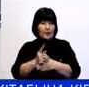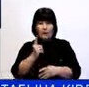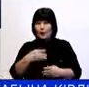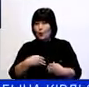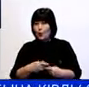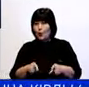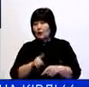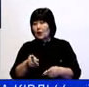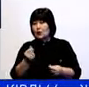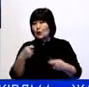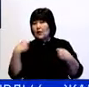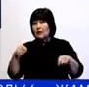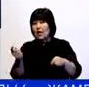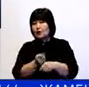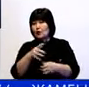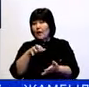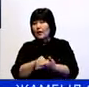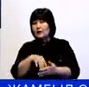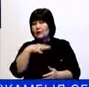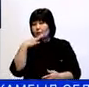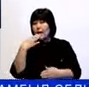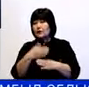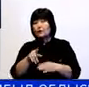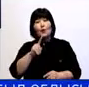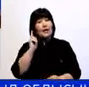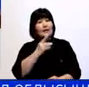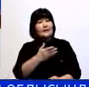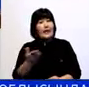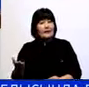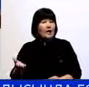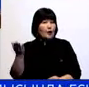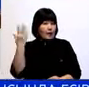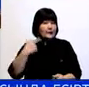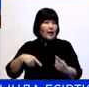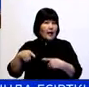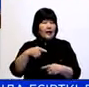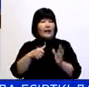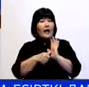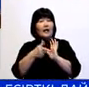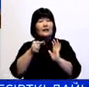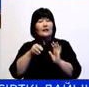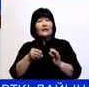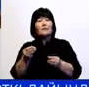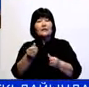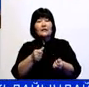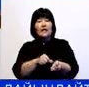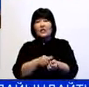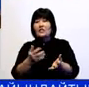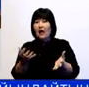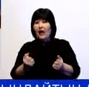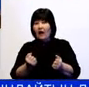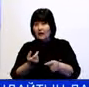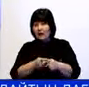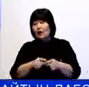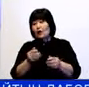өкініштісі, соны сатумен айналысып жүргендердің басым бөлігі жастар. Былтыр айналымнан 6 грамм синтетикалық есірткі алынған.